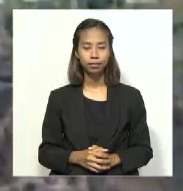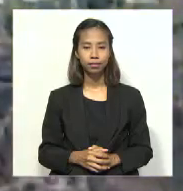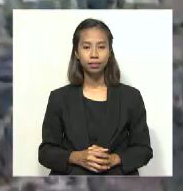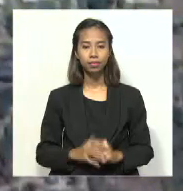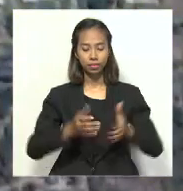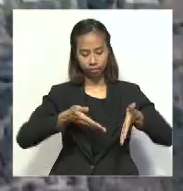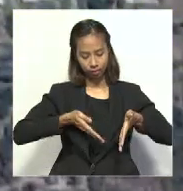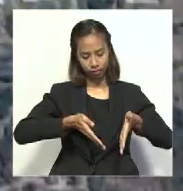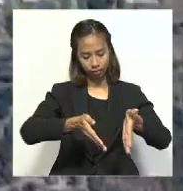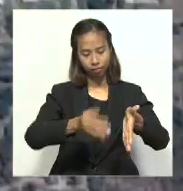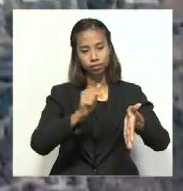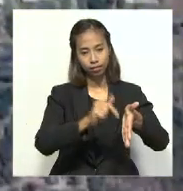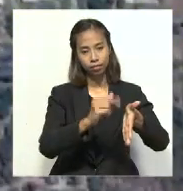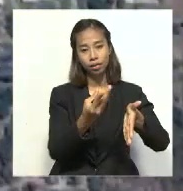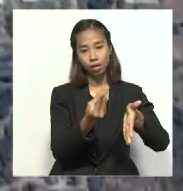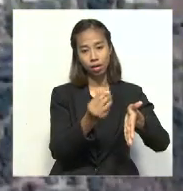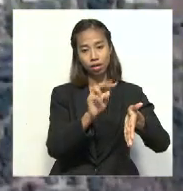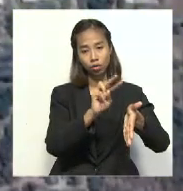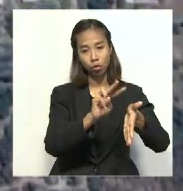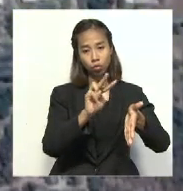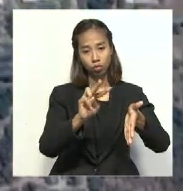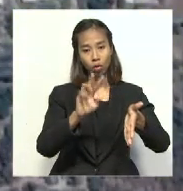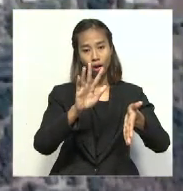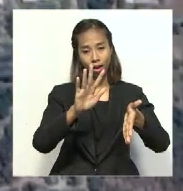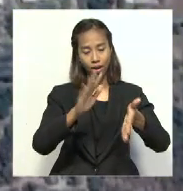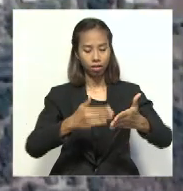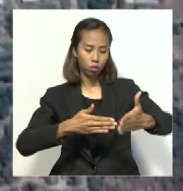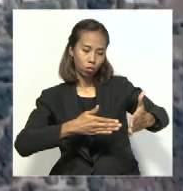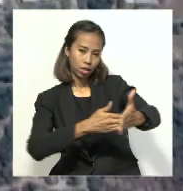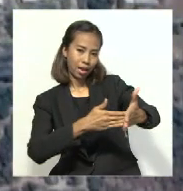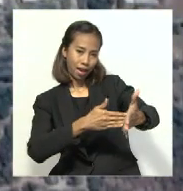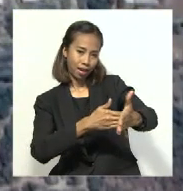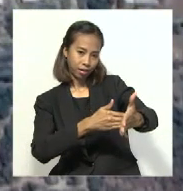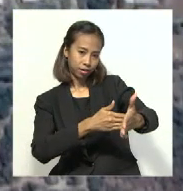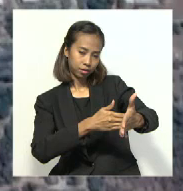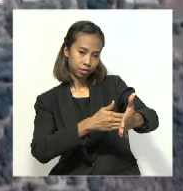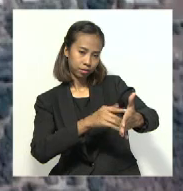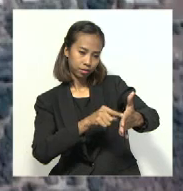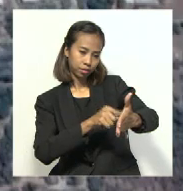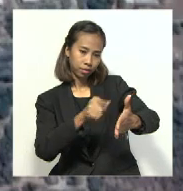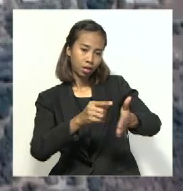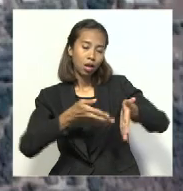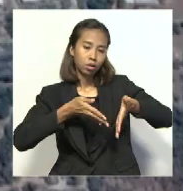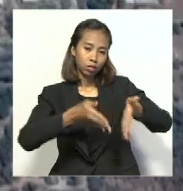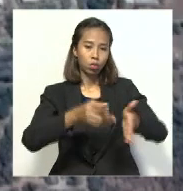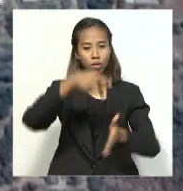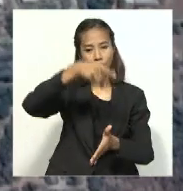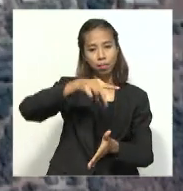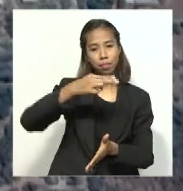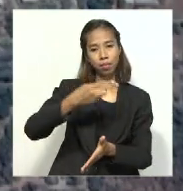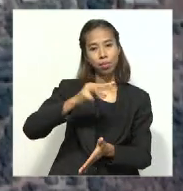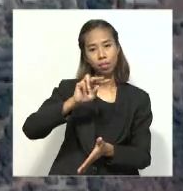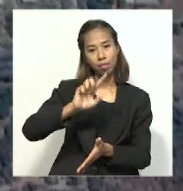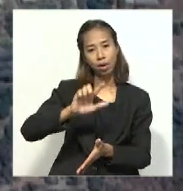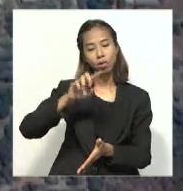ทางหลวงหมายเลข225เริ่มต้นที่3แยกบึงบอระเพ็ดซึ่งแยกมาจากถนนพหลโยธินบริเวณเชิงสะพานเดช